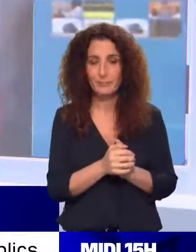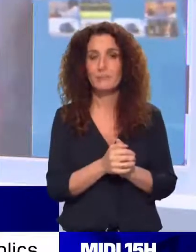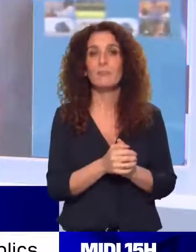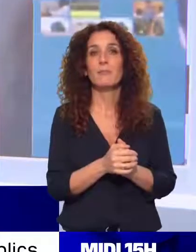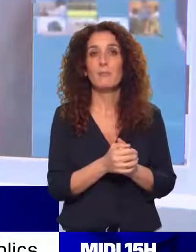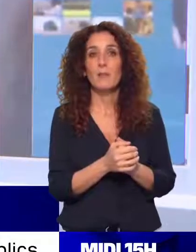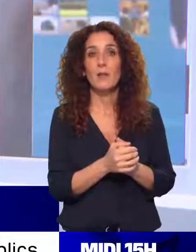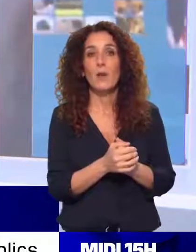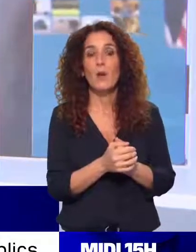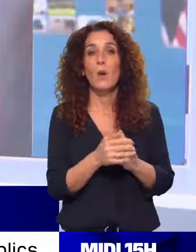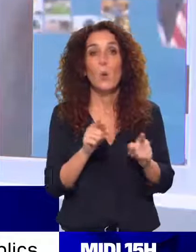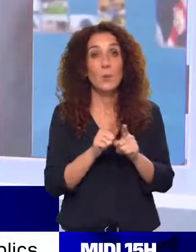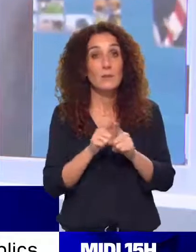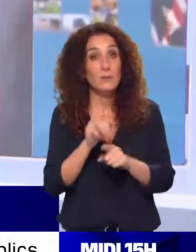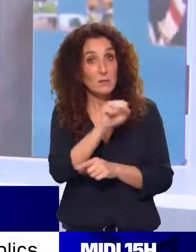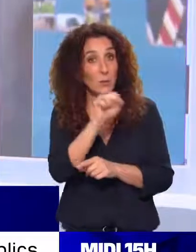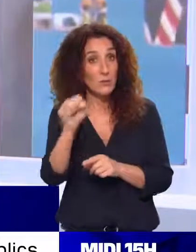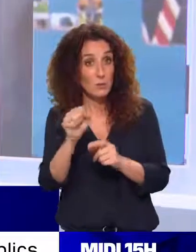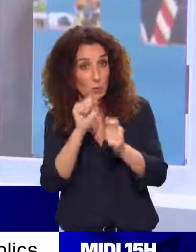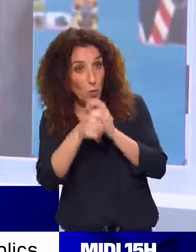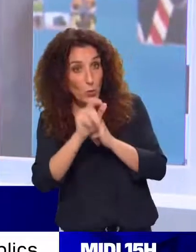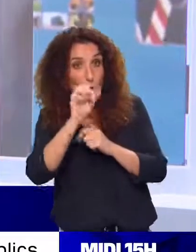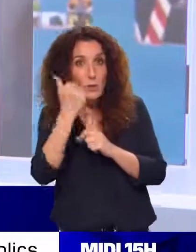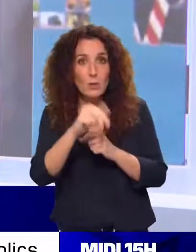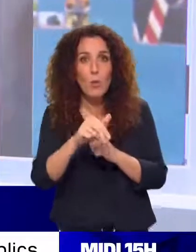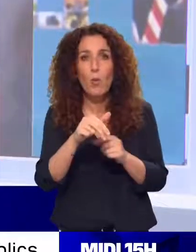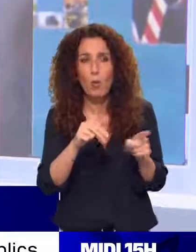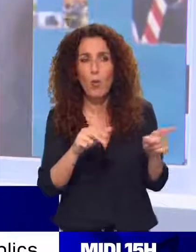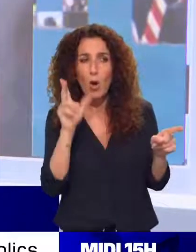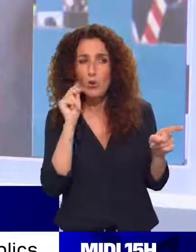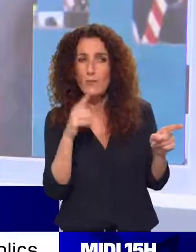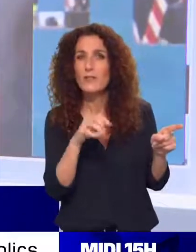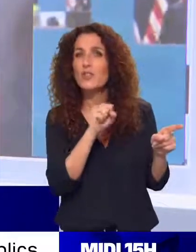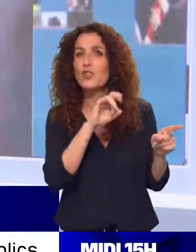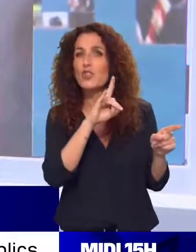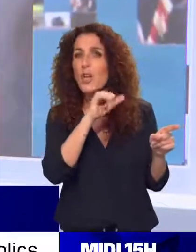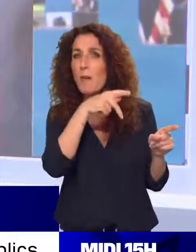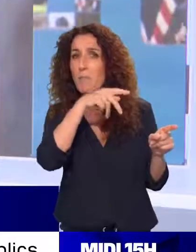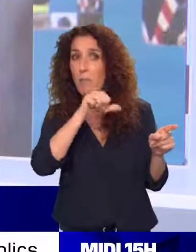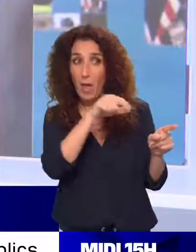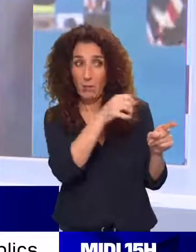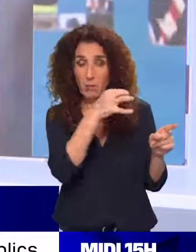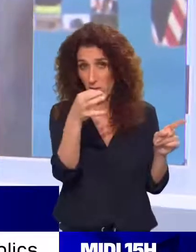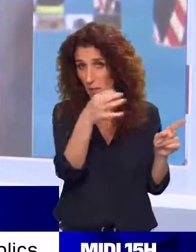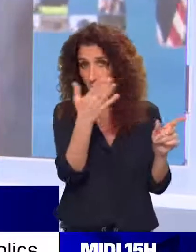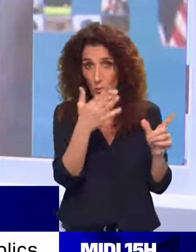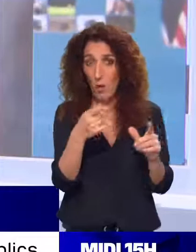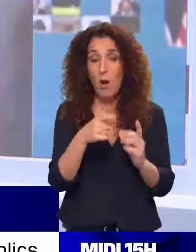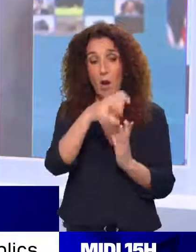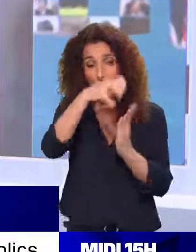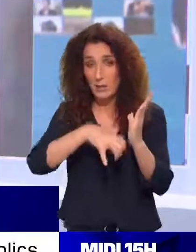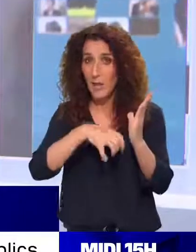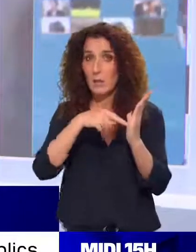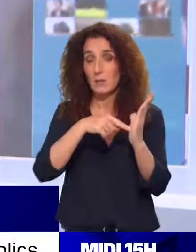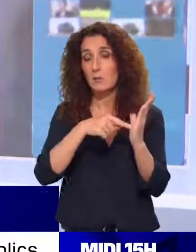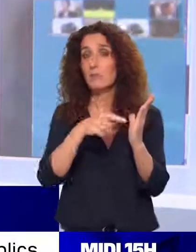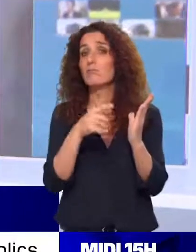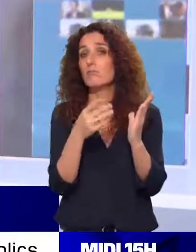ou non par la sécurité sociale on l'a entendu dans les mots de marlène schiappa et bien cette fois ci après deux lectures qui l'ont d'abord